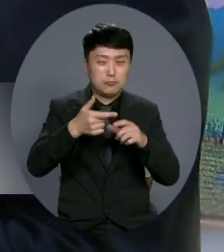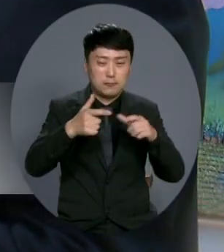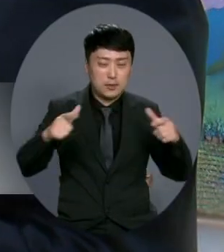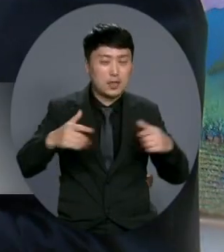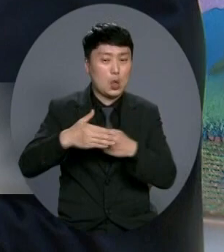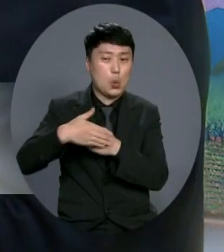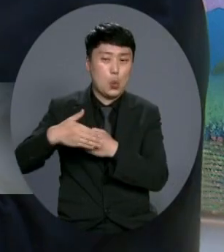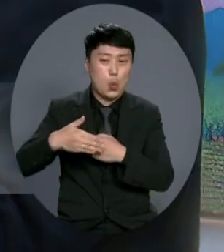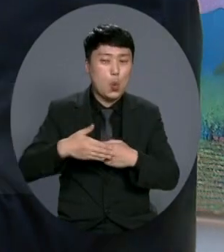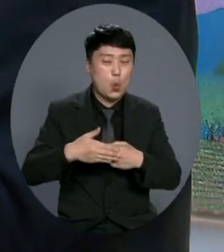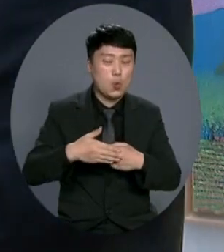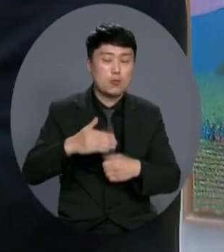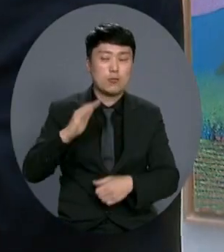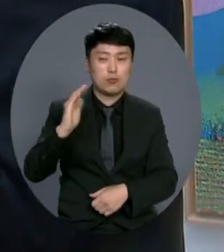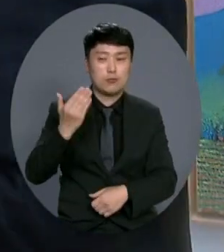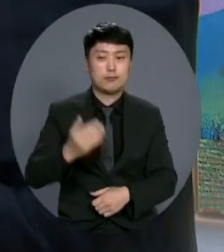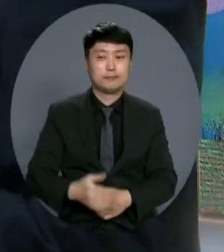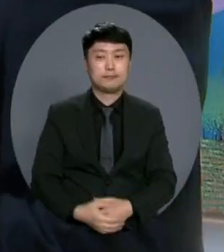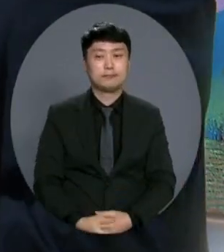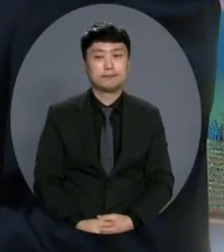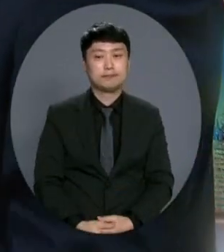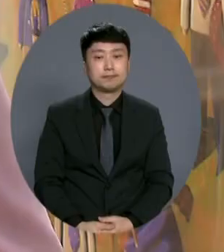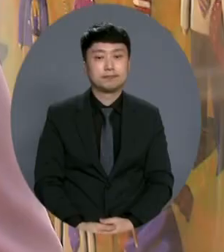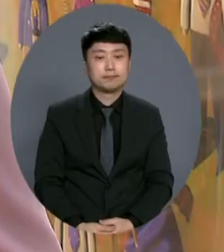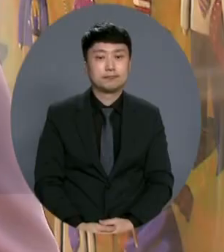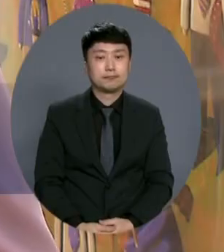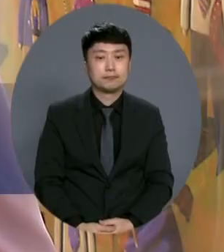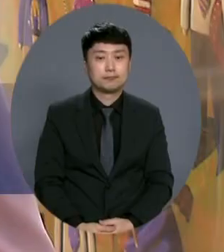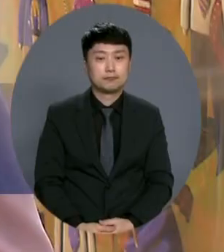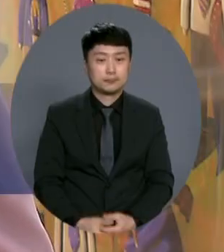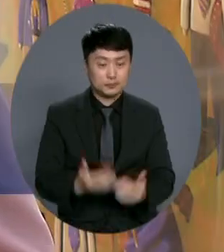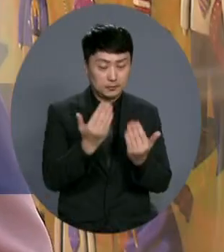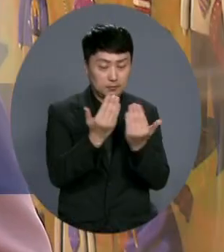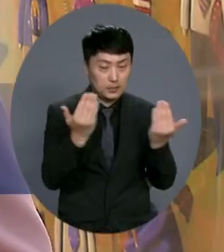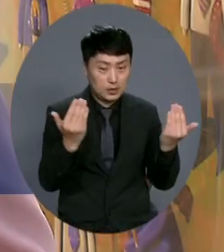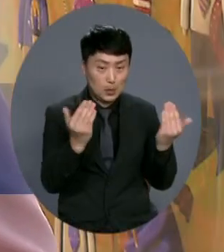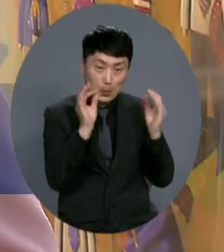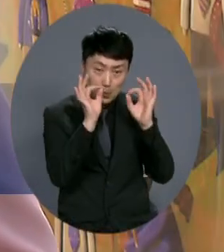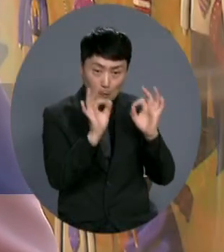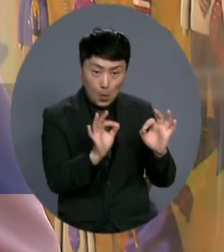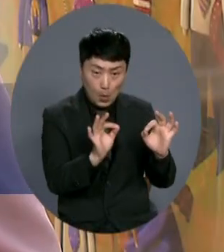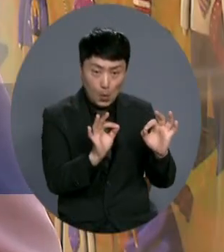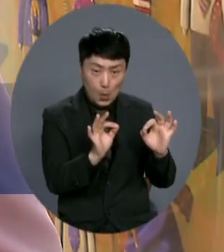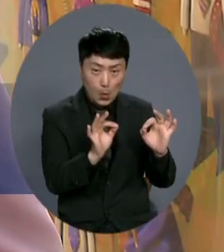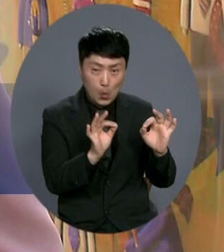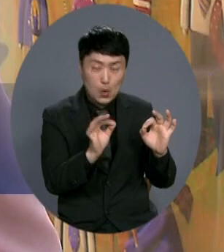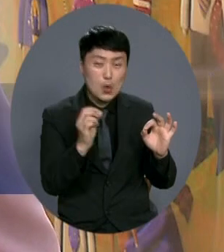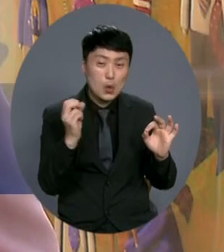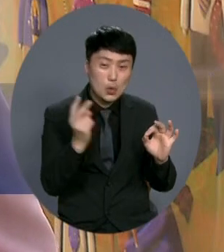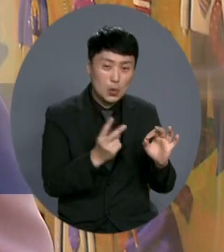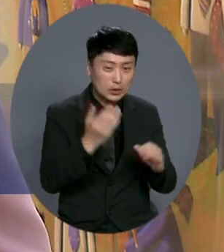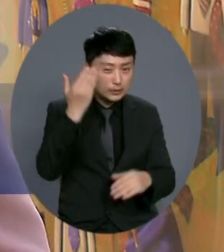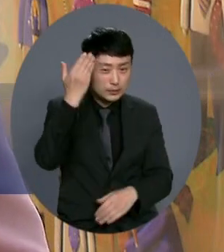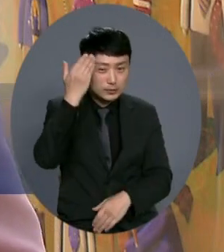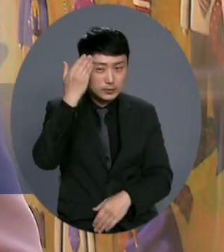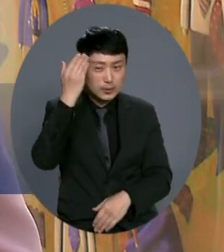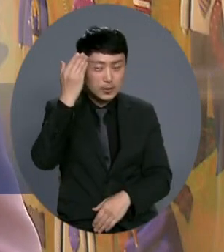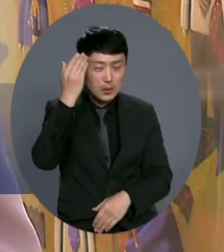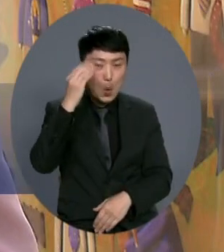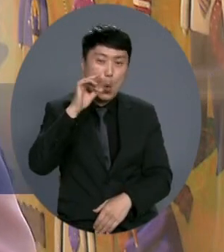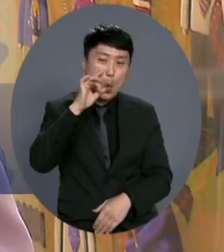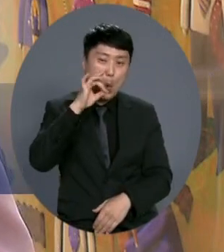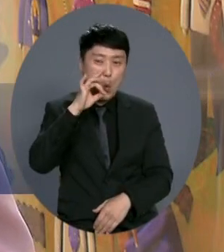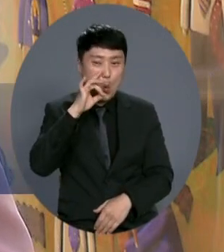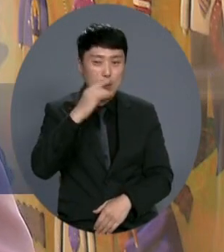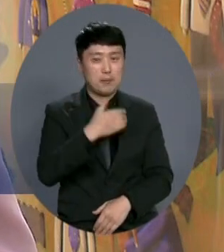얻는 시간도 마련됐습니다. 작품도 보고 또 그 미술에 대한 어떤 지적